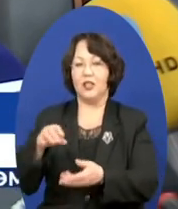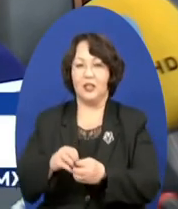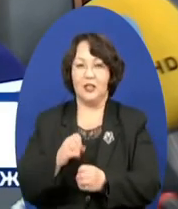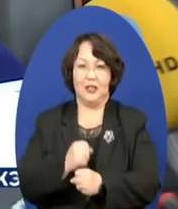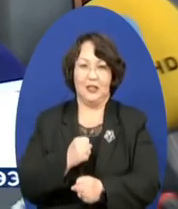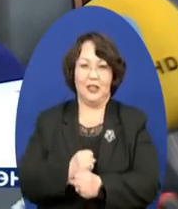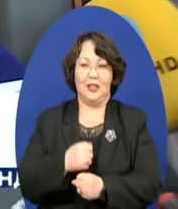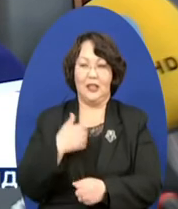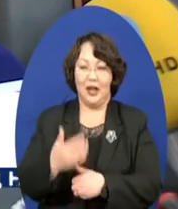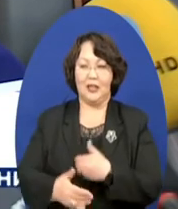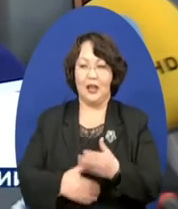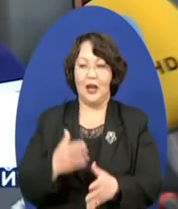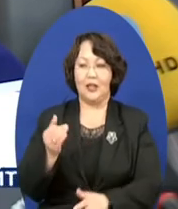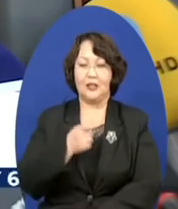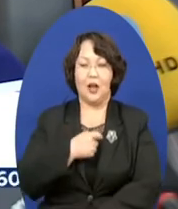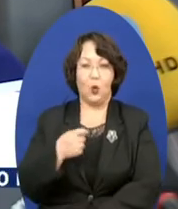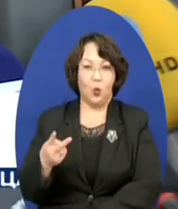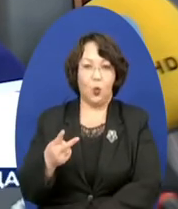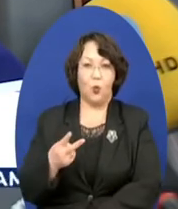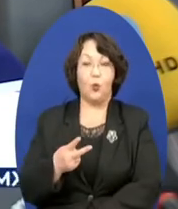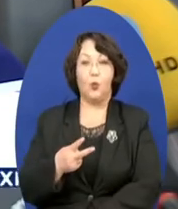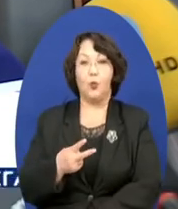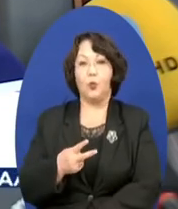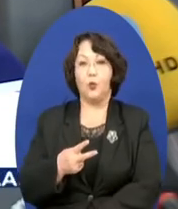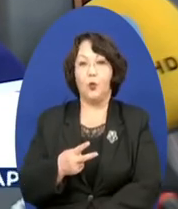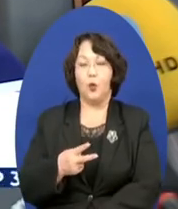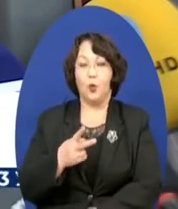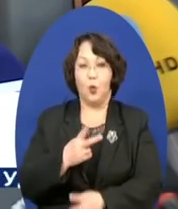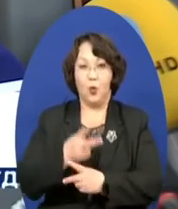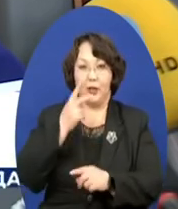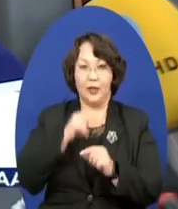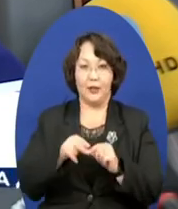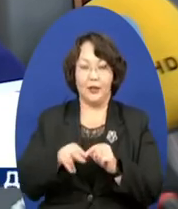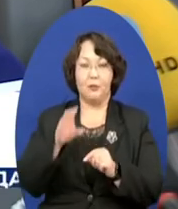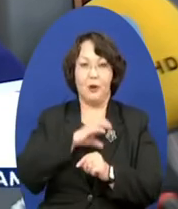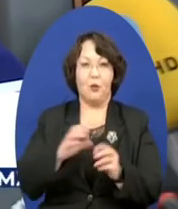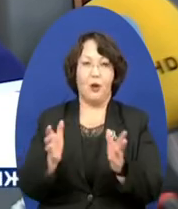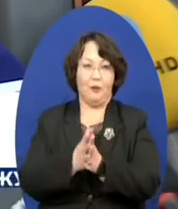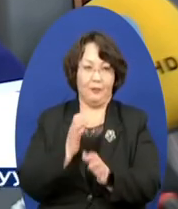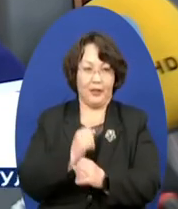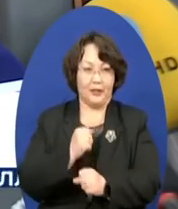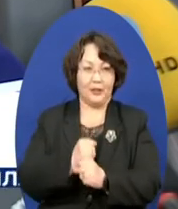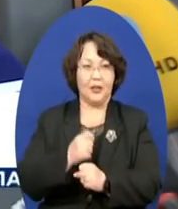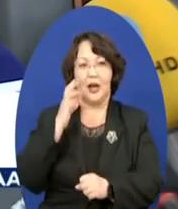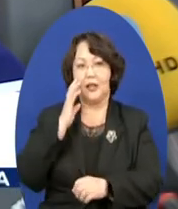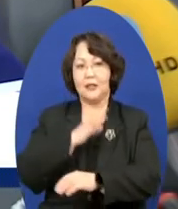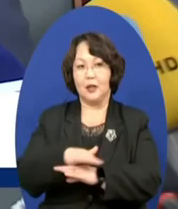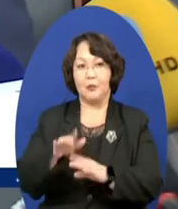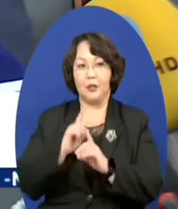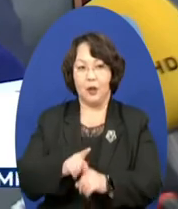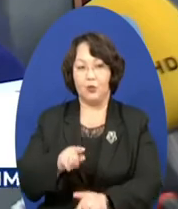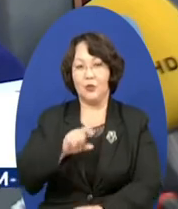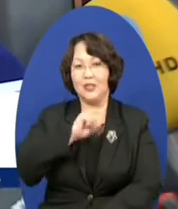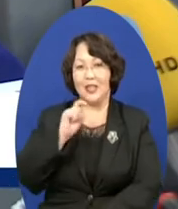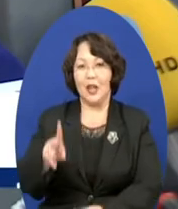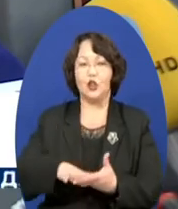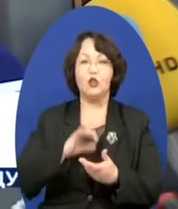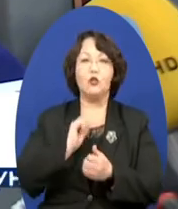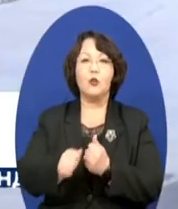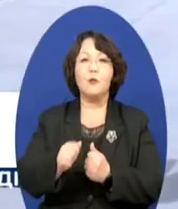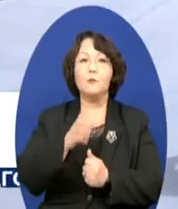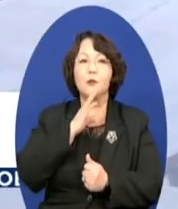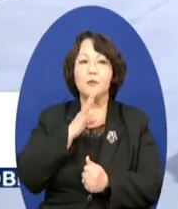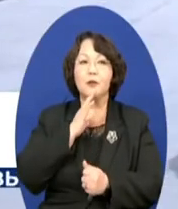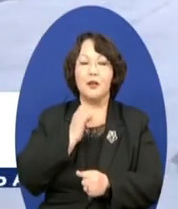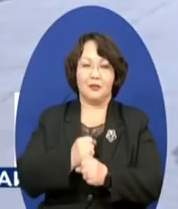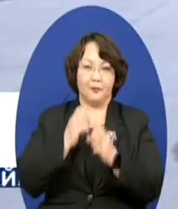дараачийн одоо санхүүгийн болоод одоо хуулийн хяналтын байгууллагатай хамтарч ажиллах байдлаар зээл төлүүлэхээр ажиллаж